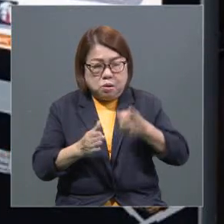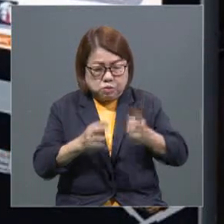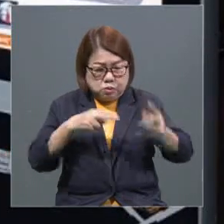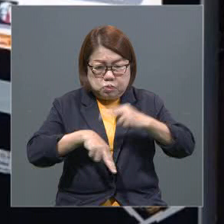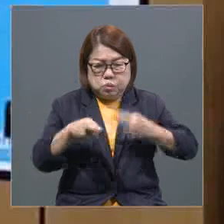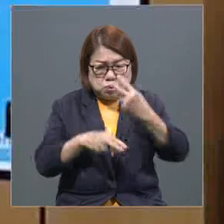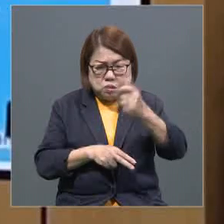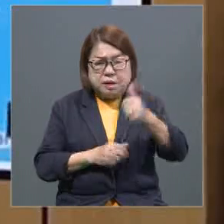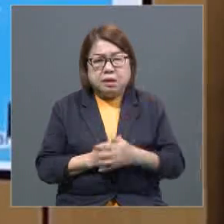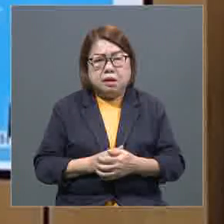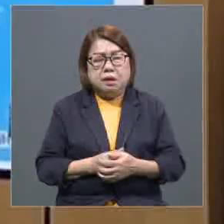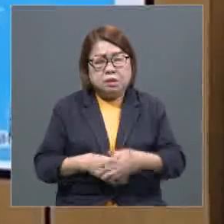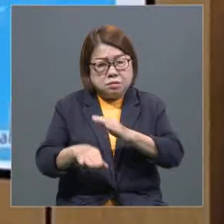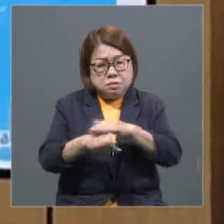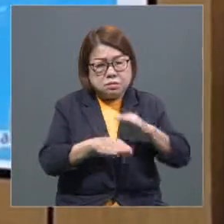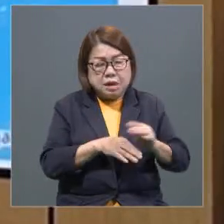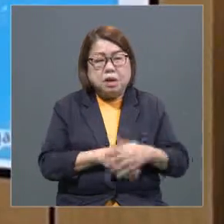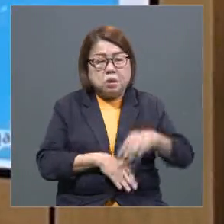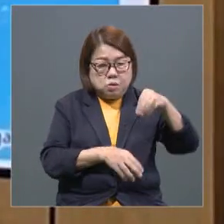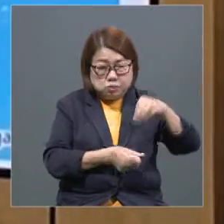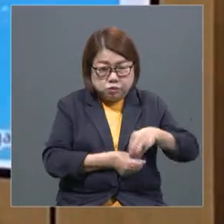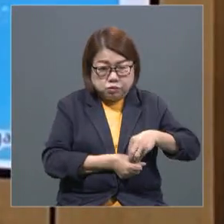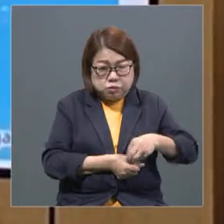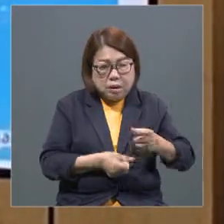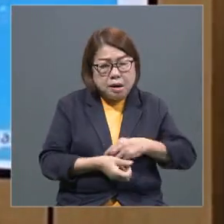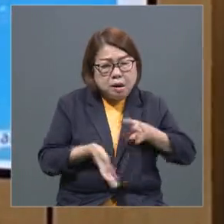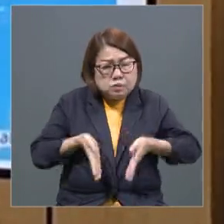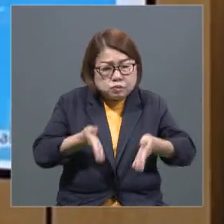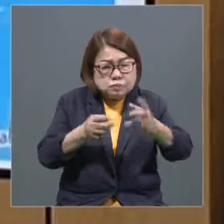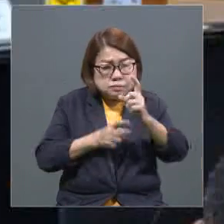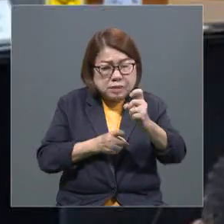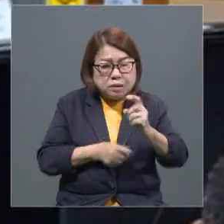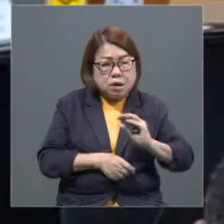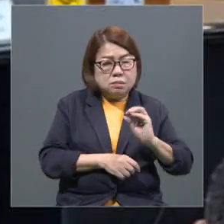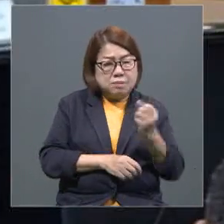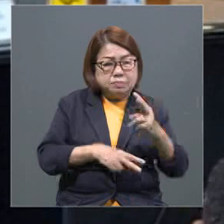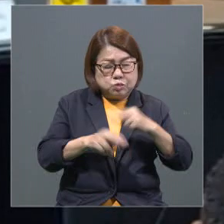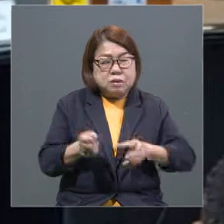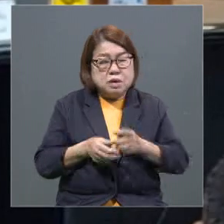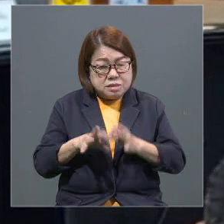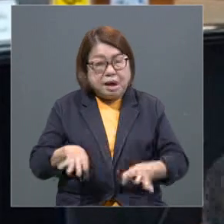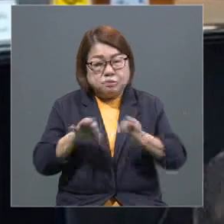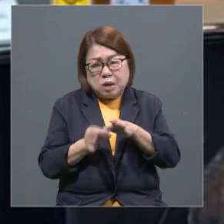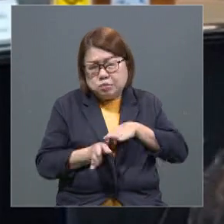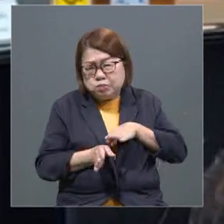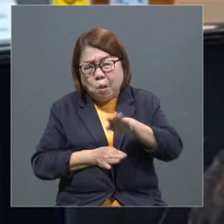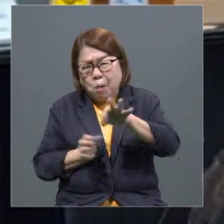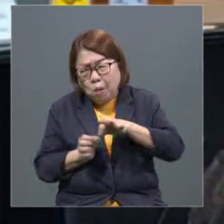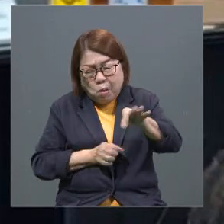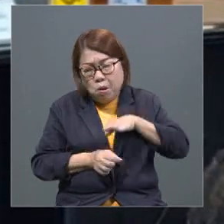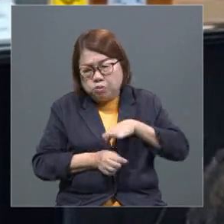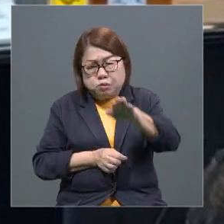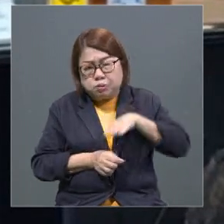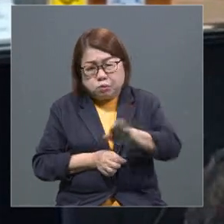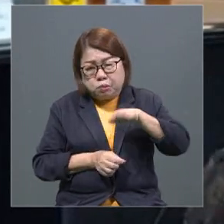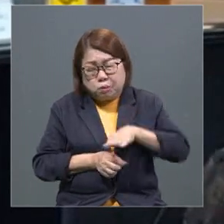ดูแลความปลอดภัยเน้นการตั้งจุดตรวจในเส้นทางเสี่ยงโดยเฉพาะอย่างยิ่งพวกทางตรงที่ระยะทางไกลๆตรงยาวๆเนี่ย